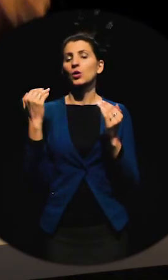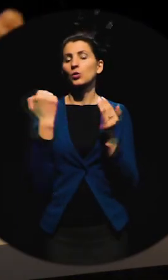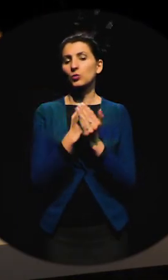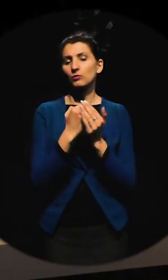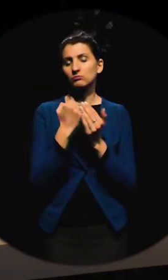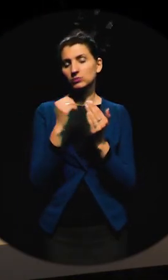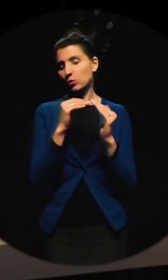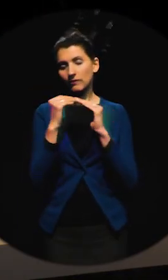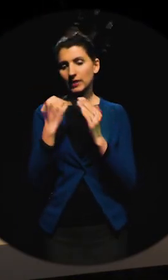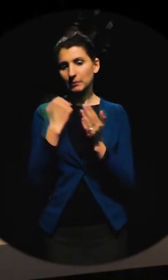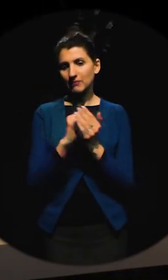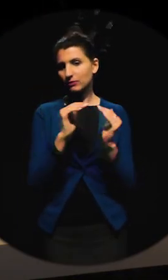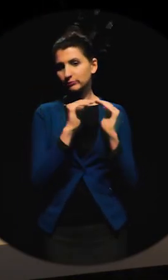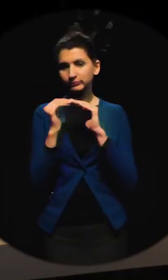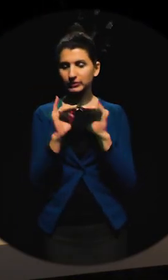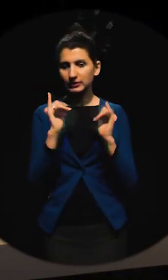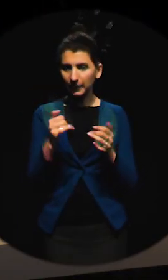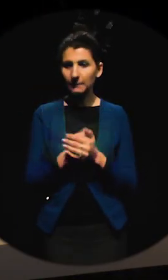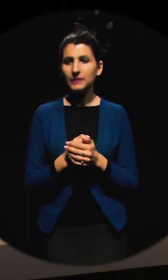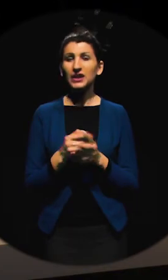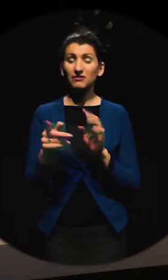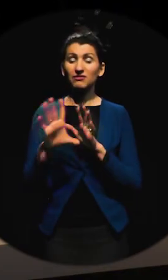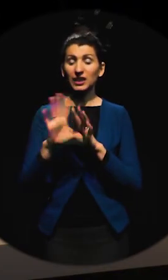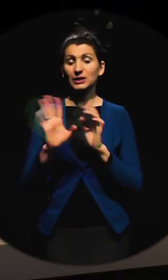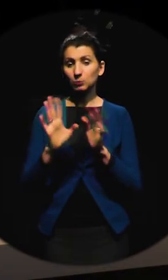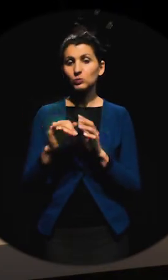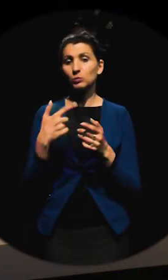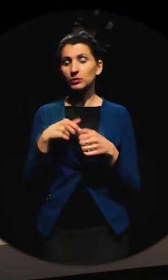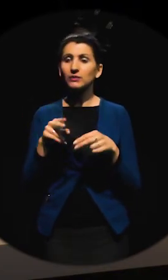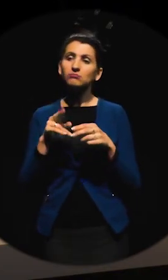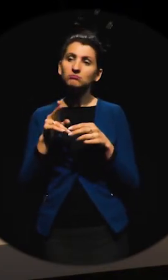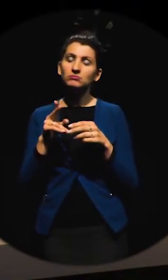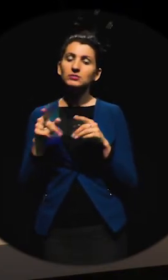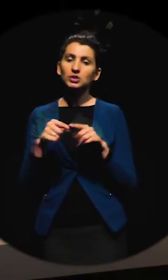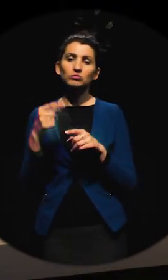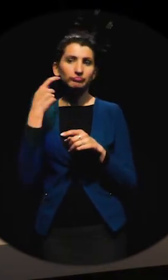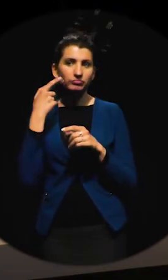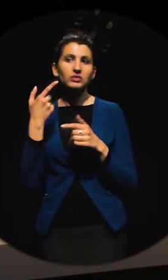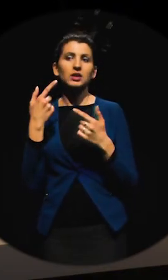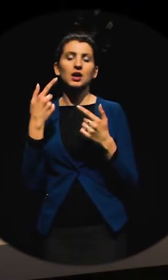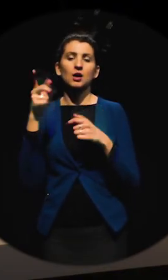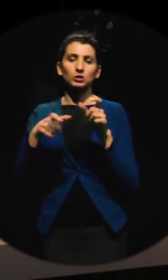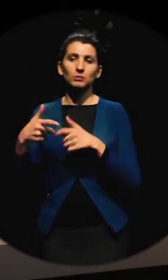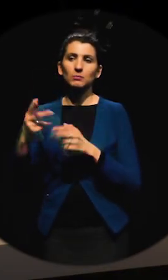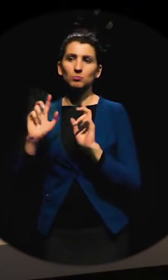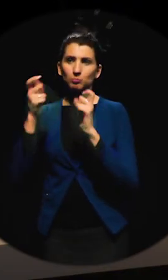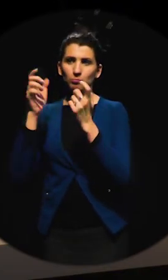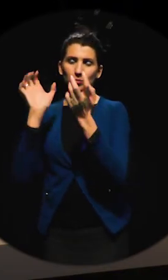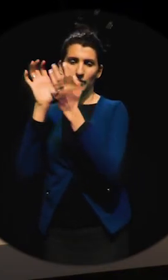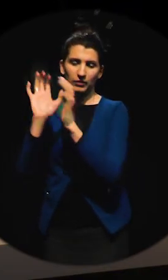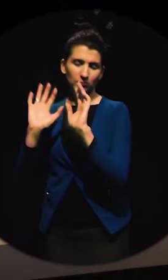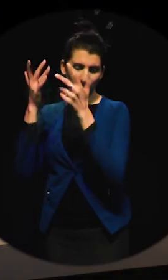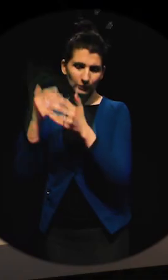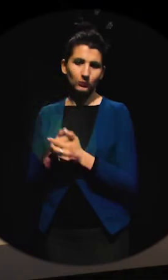sposób włączaliśmy uczestników protestu. Mogliśmy się konsultować, ale też świadomie tego